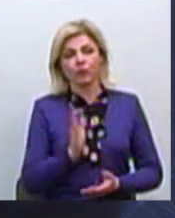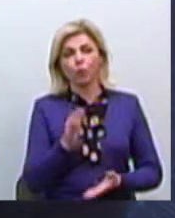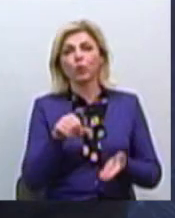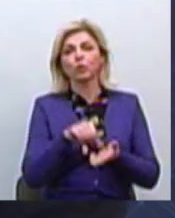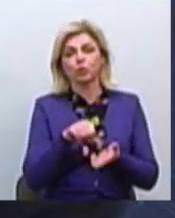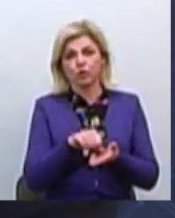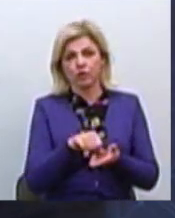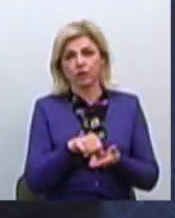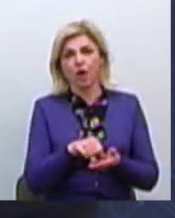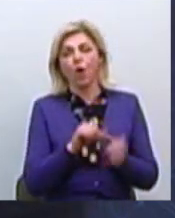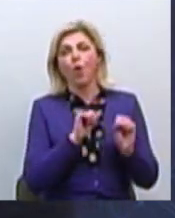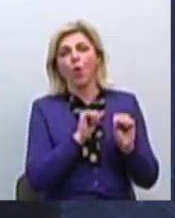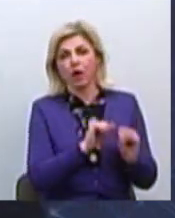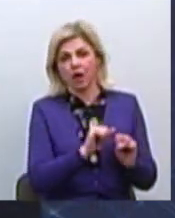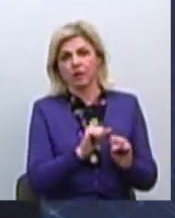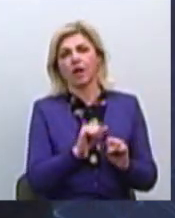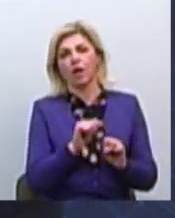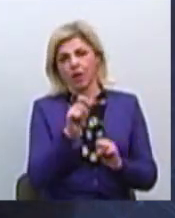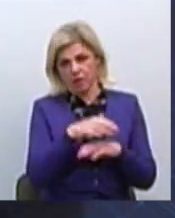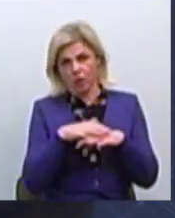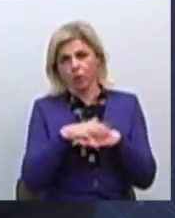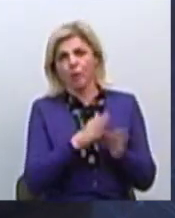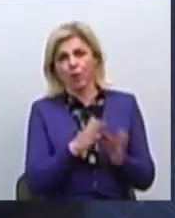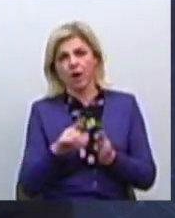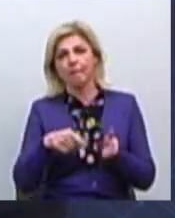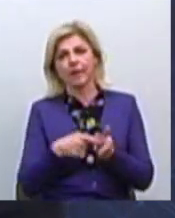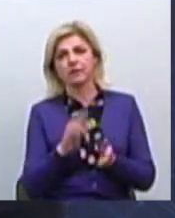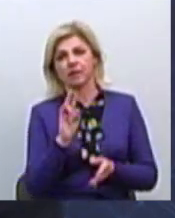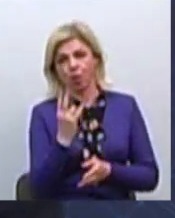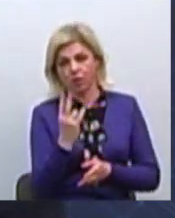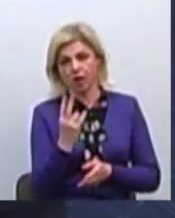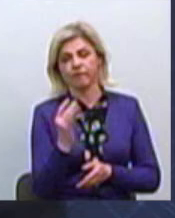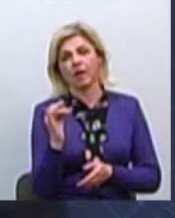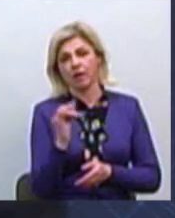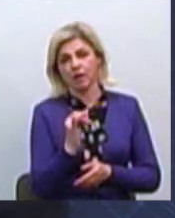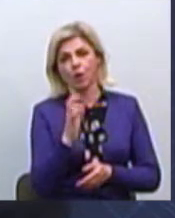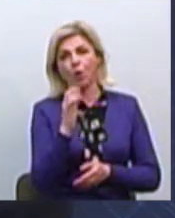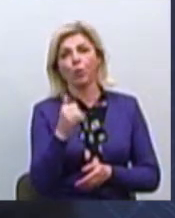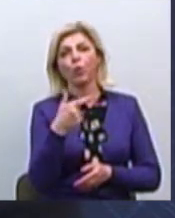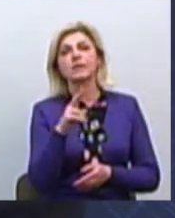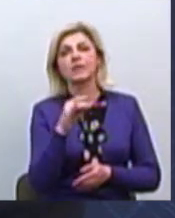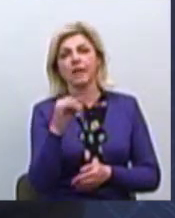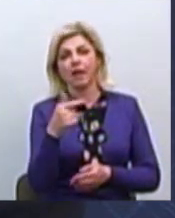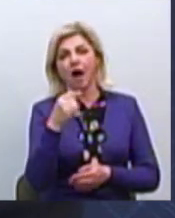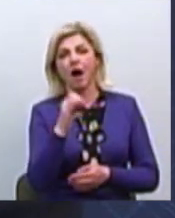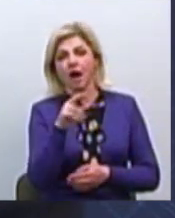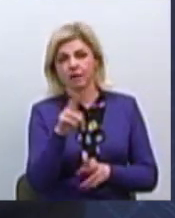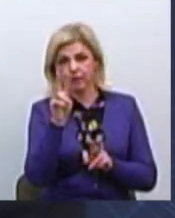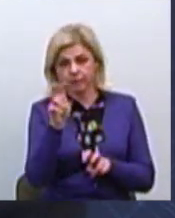формування з охорони публічного порядку міста Миколаєва, також Бухський гард,